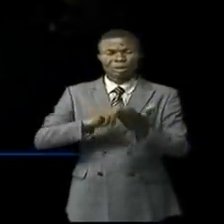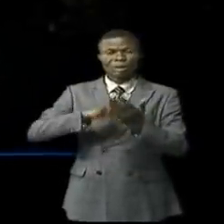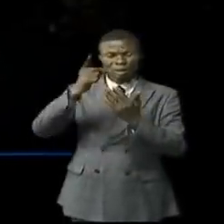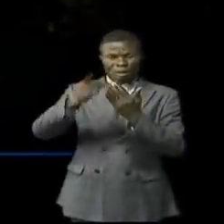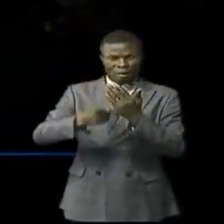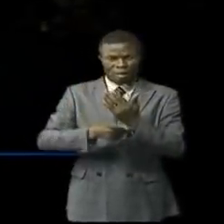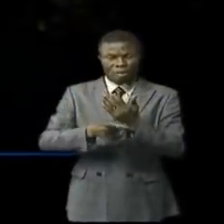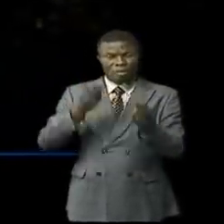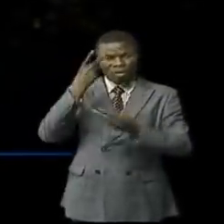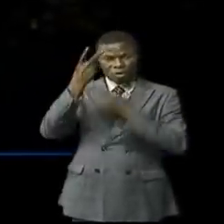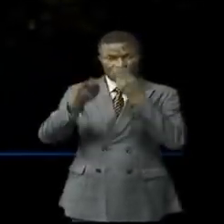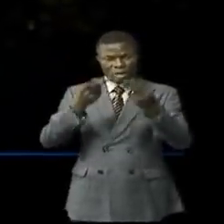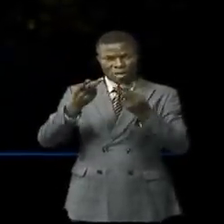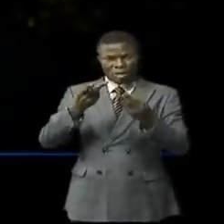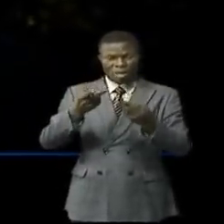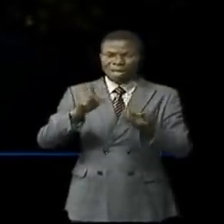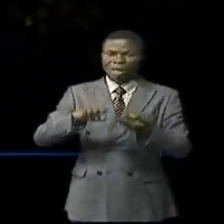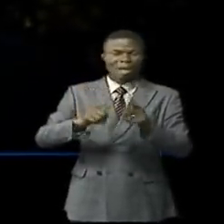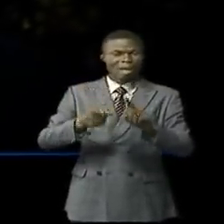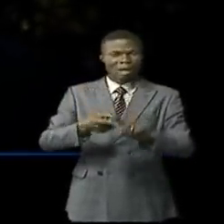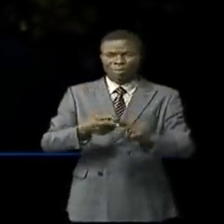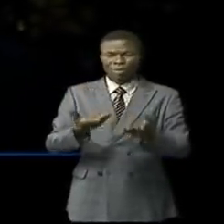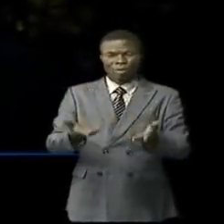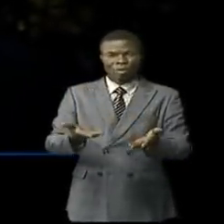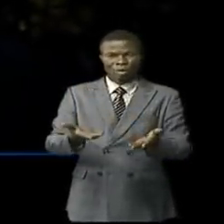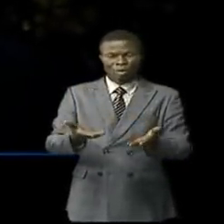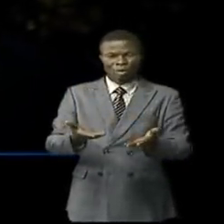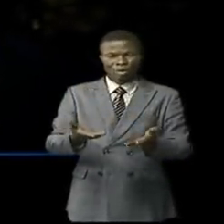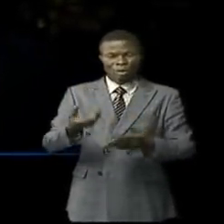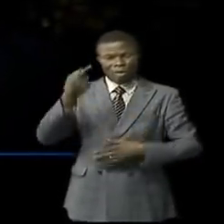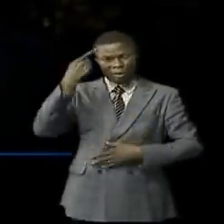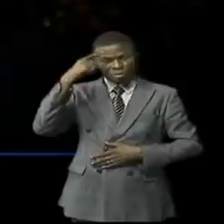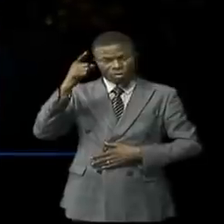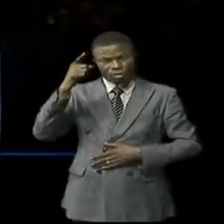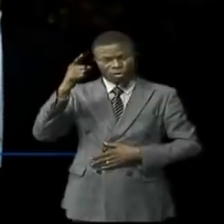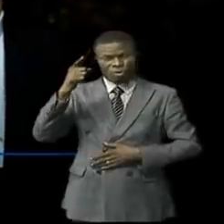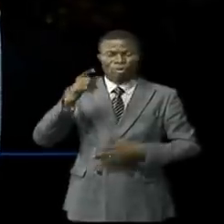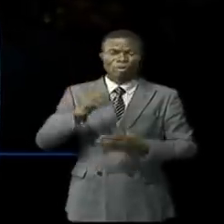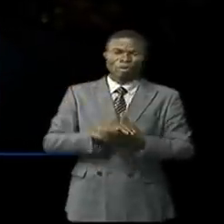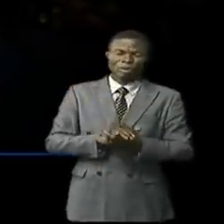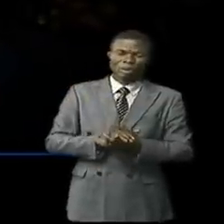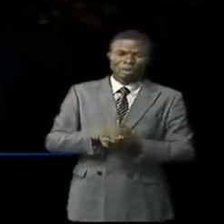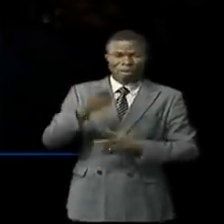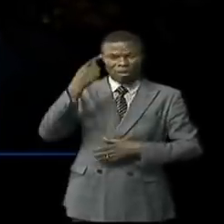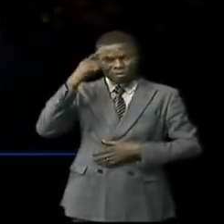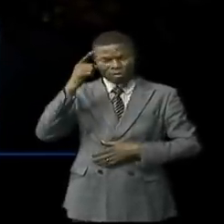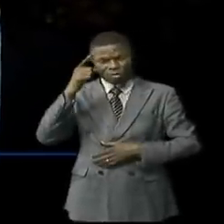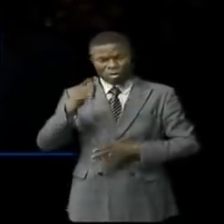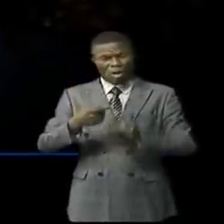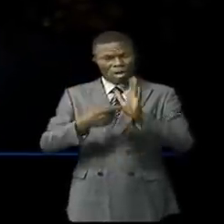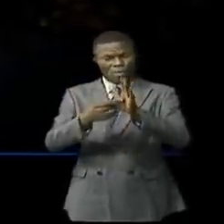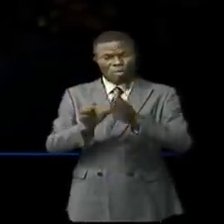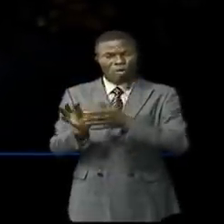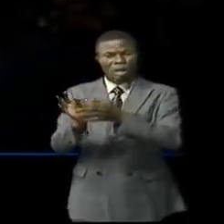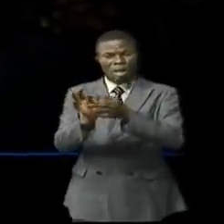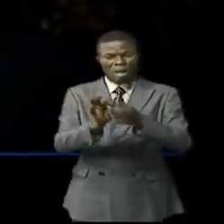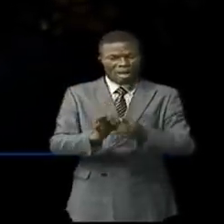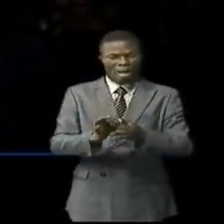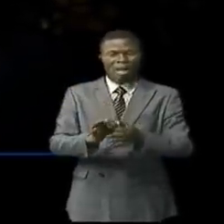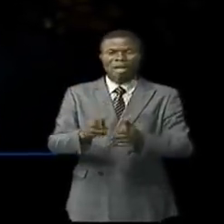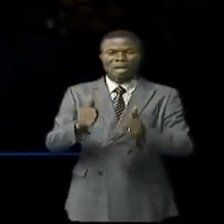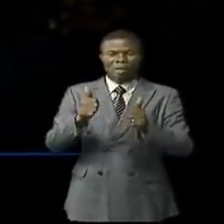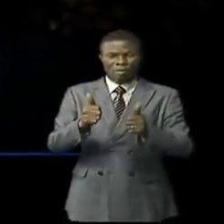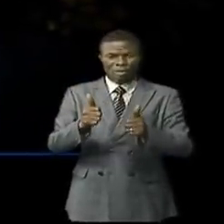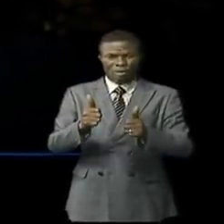simplement été en visite de courtoisie pour remercier pour la collaboration que